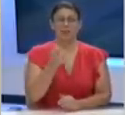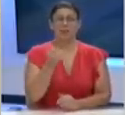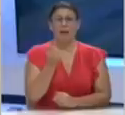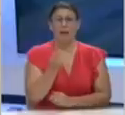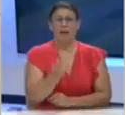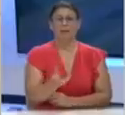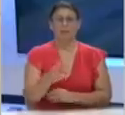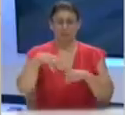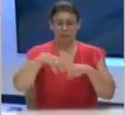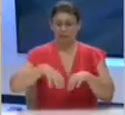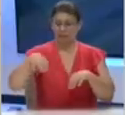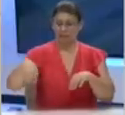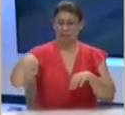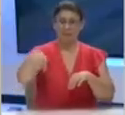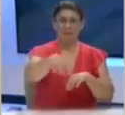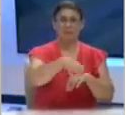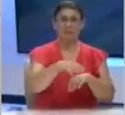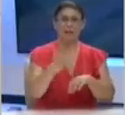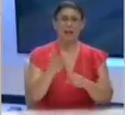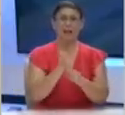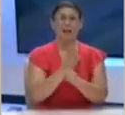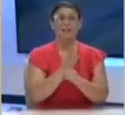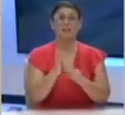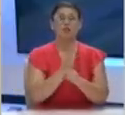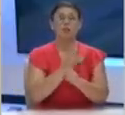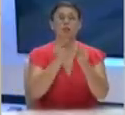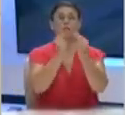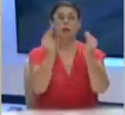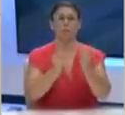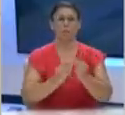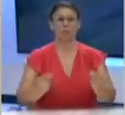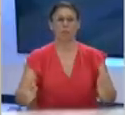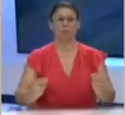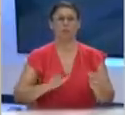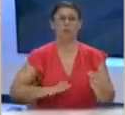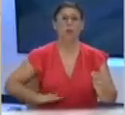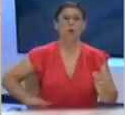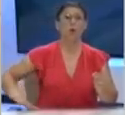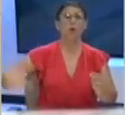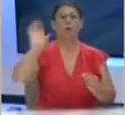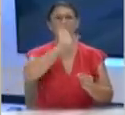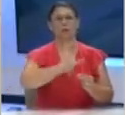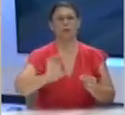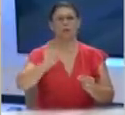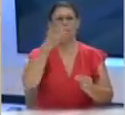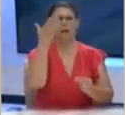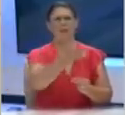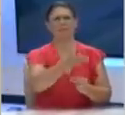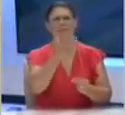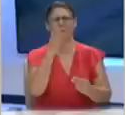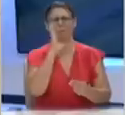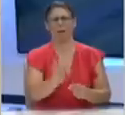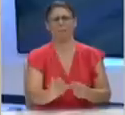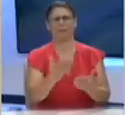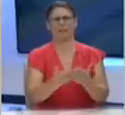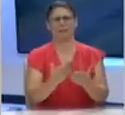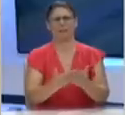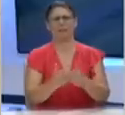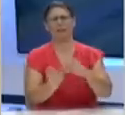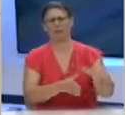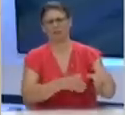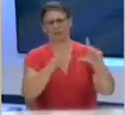αριθμητικά εστίες, αλλά τα καταστροφικότερα αποτελέσματα σε όλη την Ευρώπη. Αυτά είναι τα πραγματικά στοιχεία και αφήστε